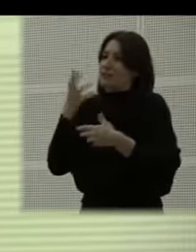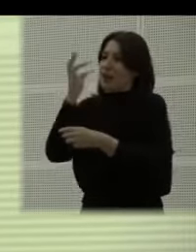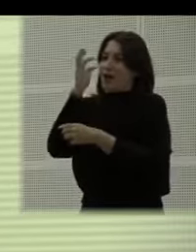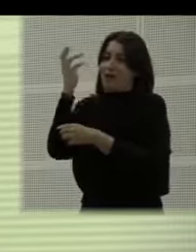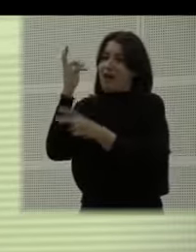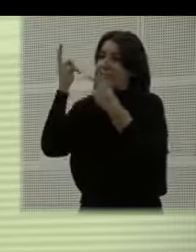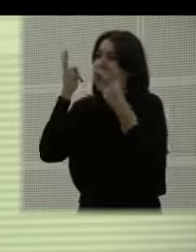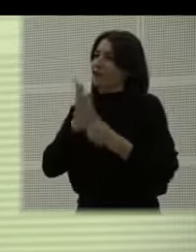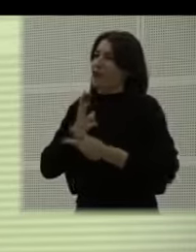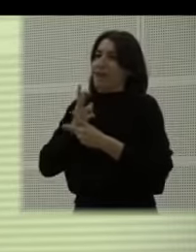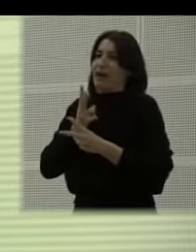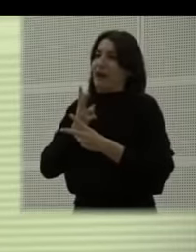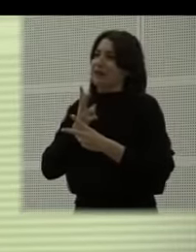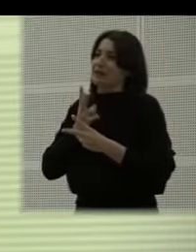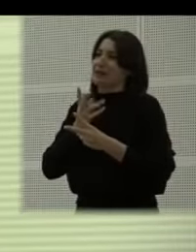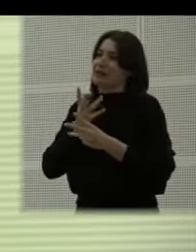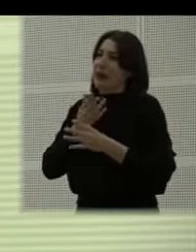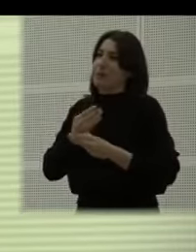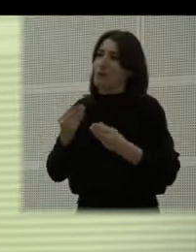in maniera molto molto